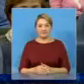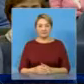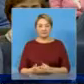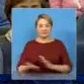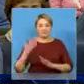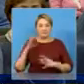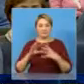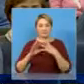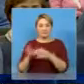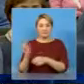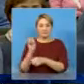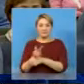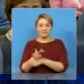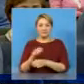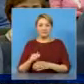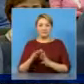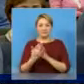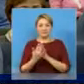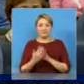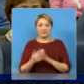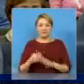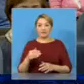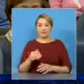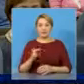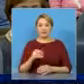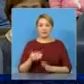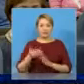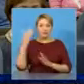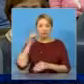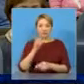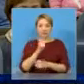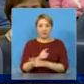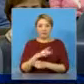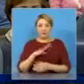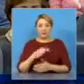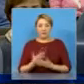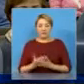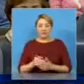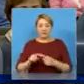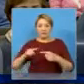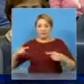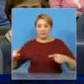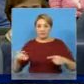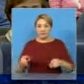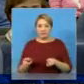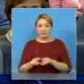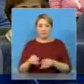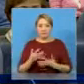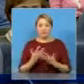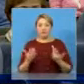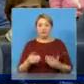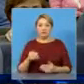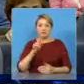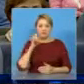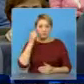Ранее автобусы заезжали внутрь наших поселков, но с апреля прошлого года прекратили. Километры приходится наверстывать из-за этого. А сколько пожилых